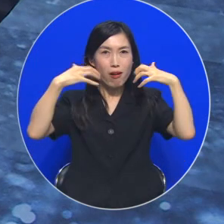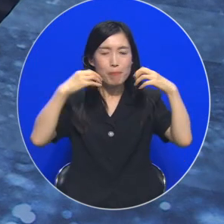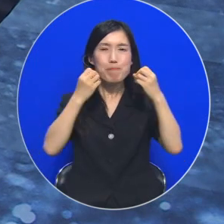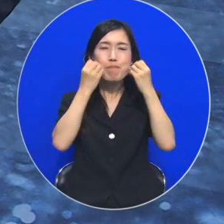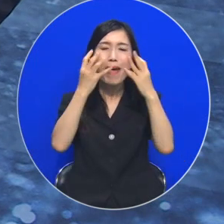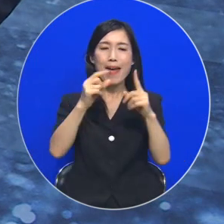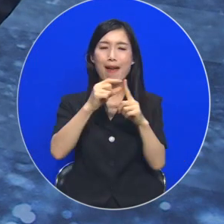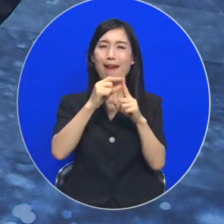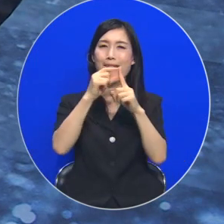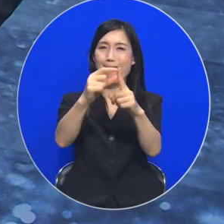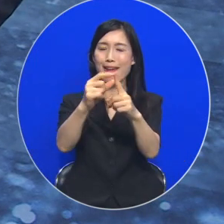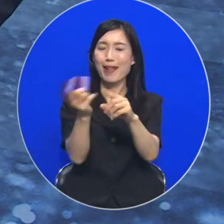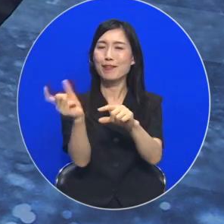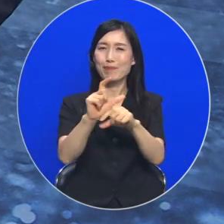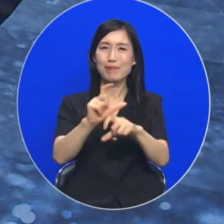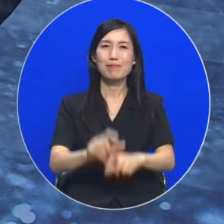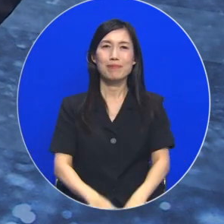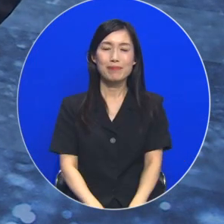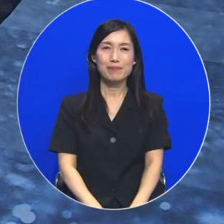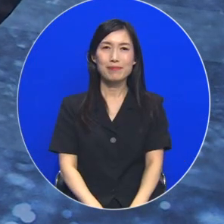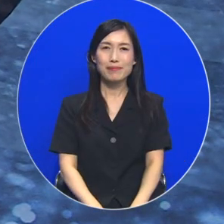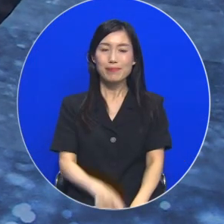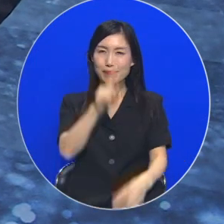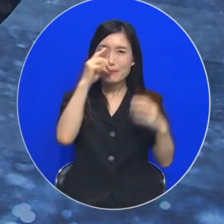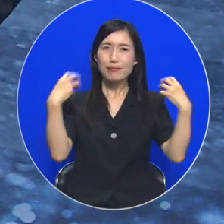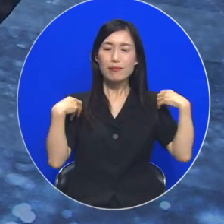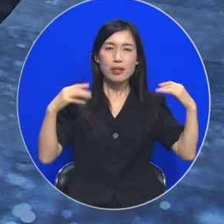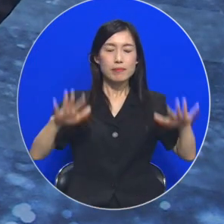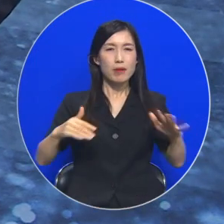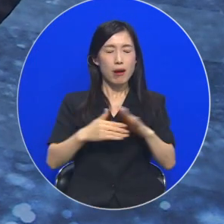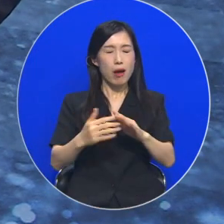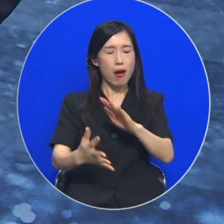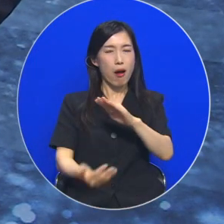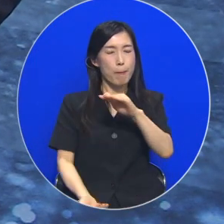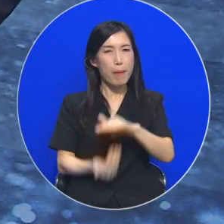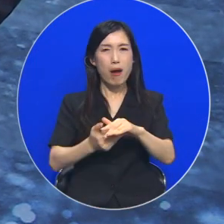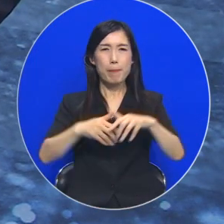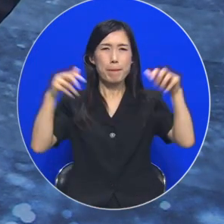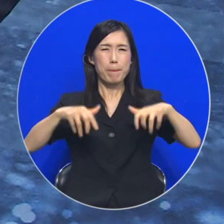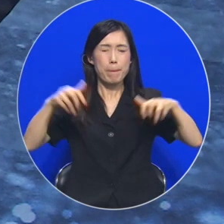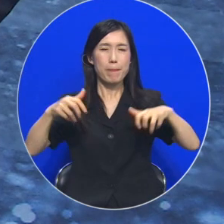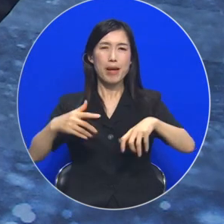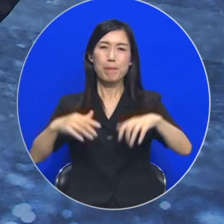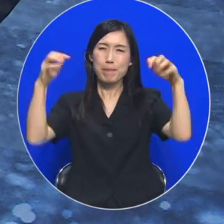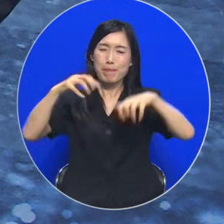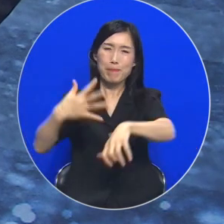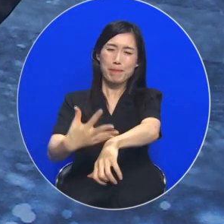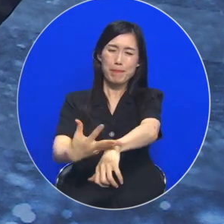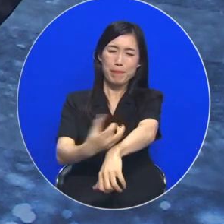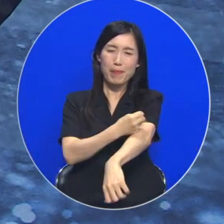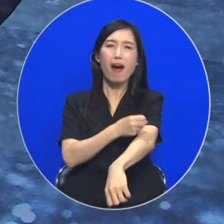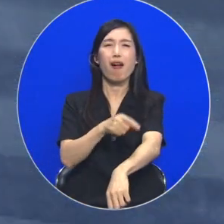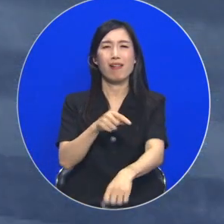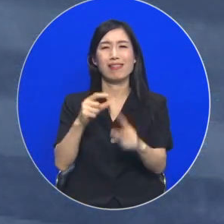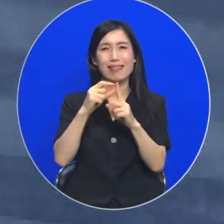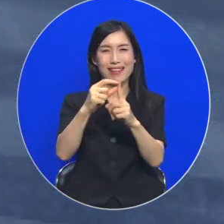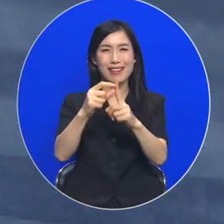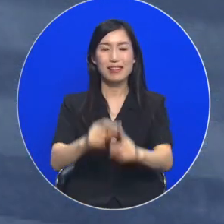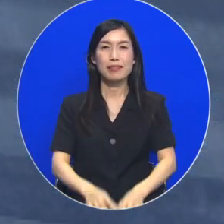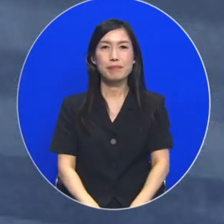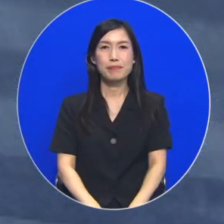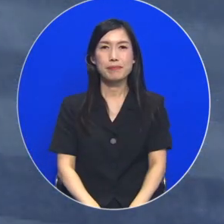새로운 표현이 하나 추가됐습니다 정부가 사상 처음으로 경보를 발령한 극한 호우가 그것인데요